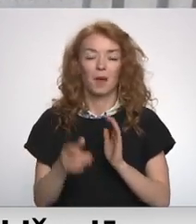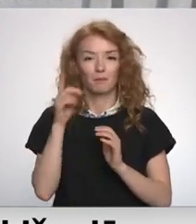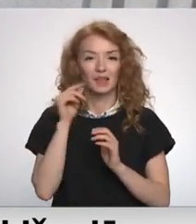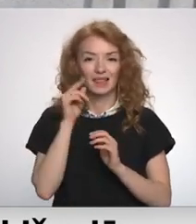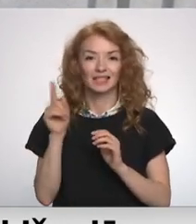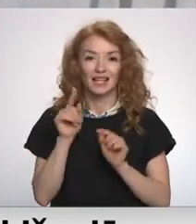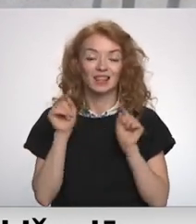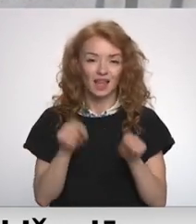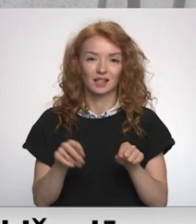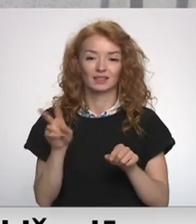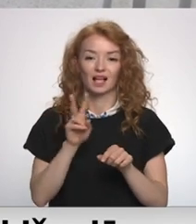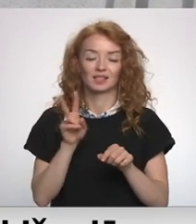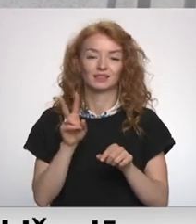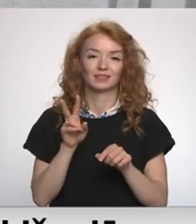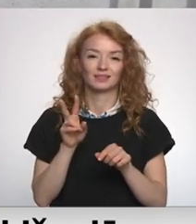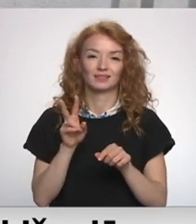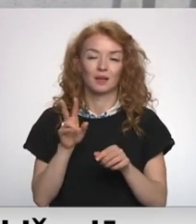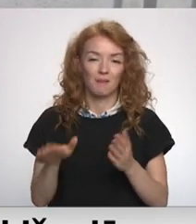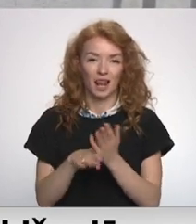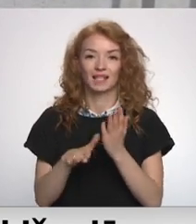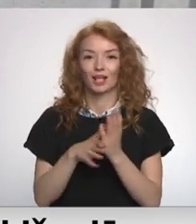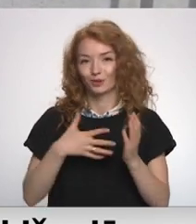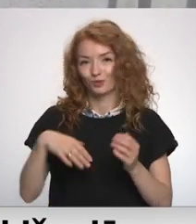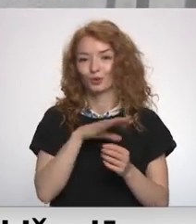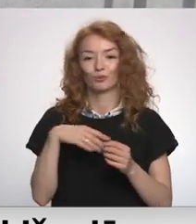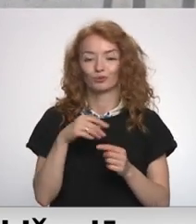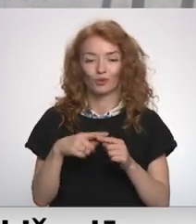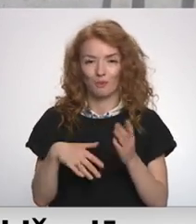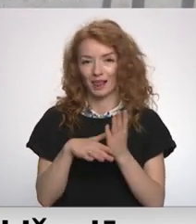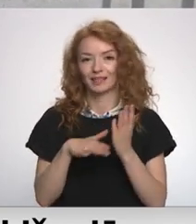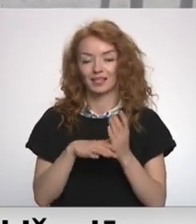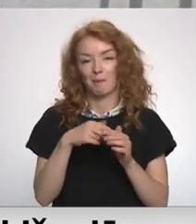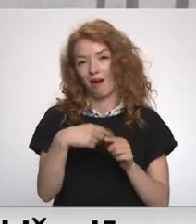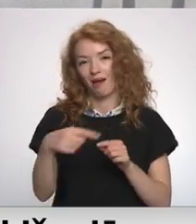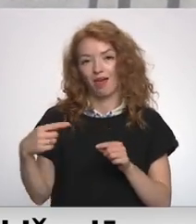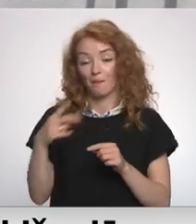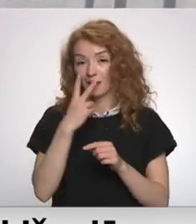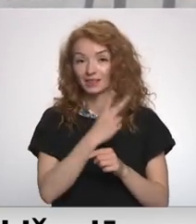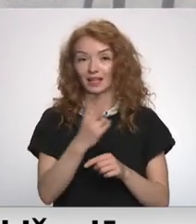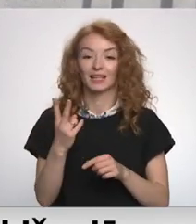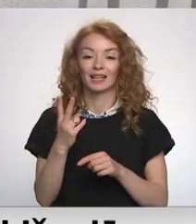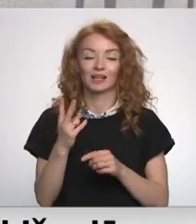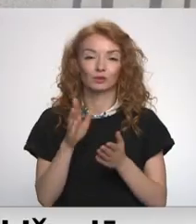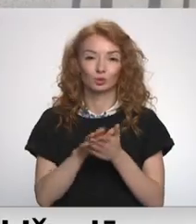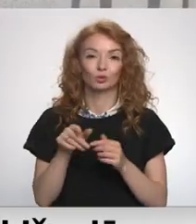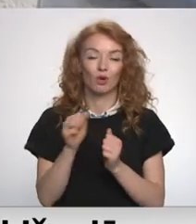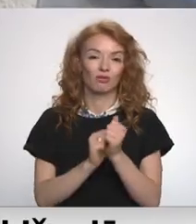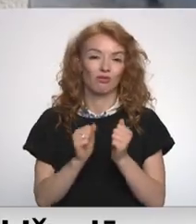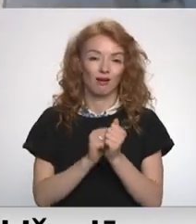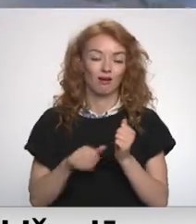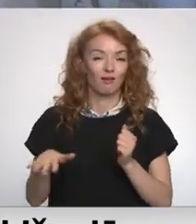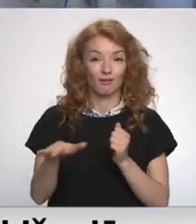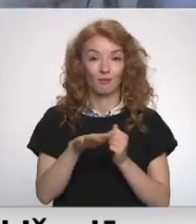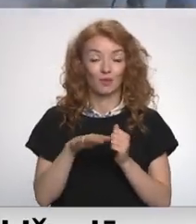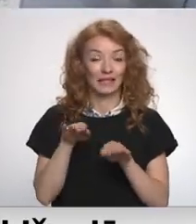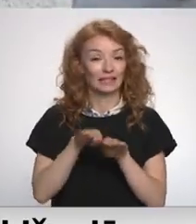ir tieši tas, kas viņas, kā saka, palīdzēs mums un palīdzēs arī visiem pārējiem pastīties taisni uz to ekoloģisko vidi.